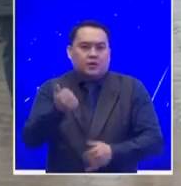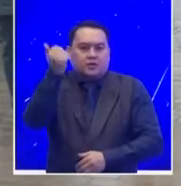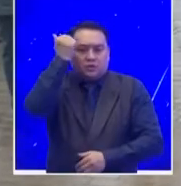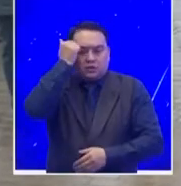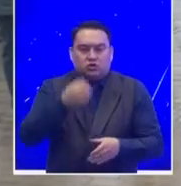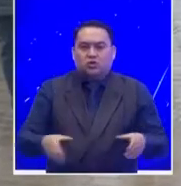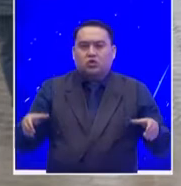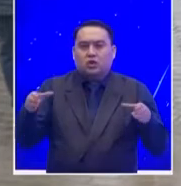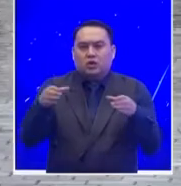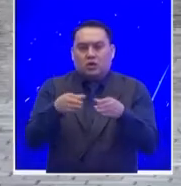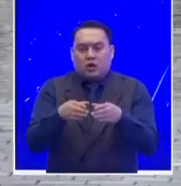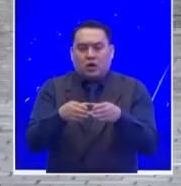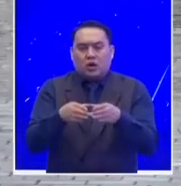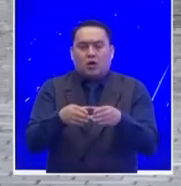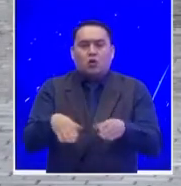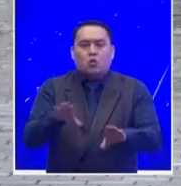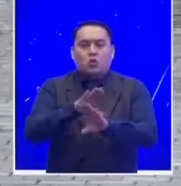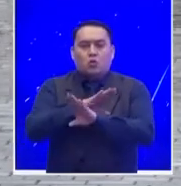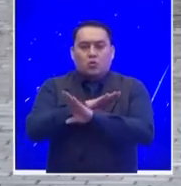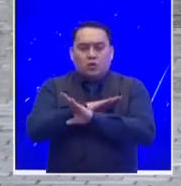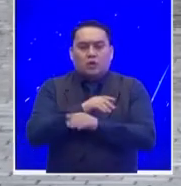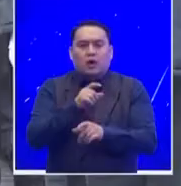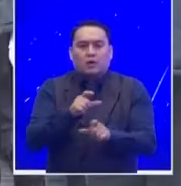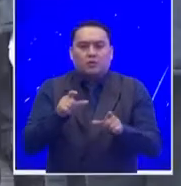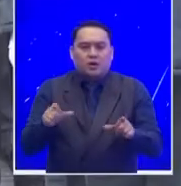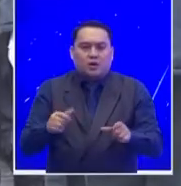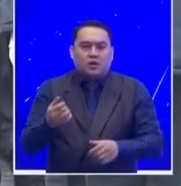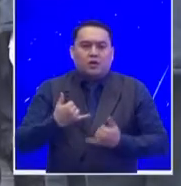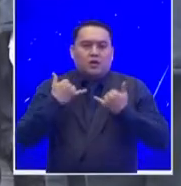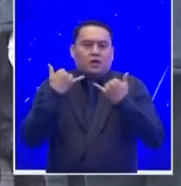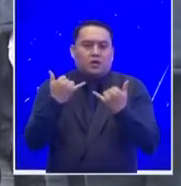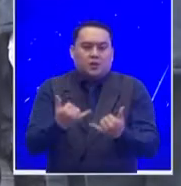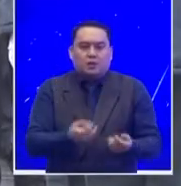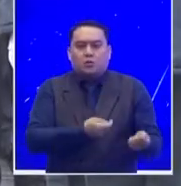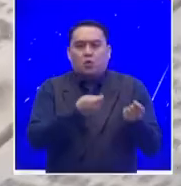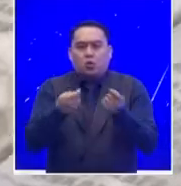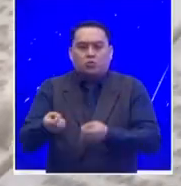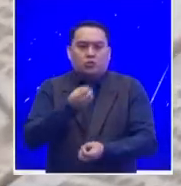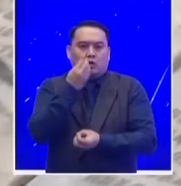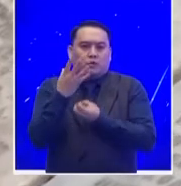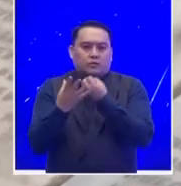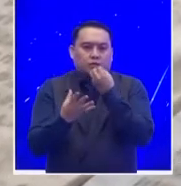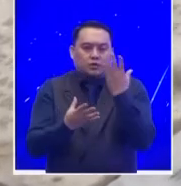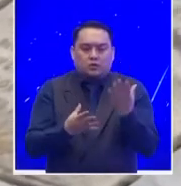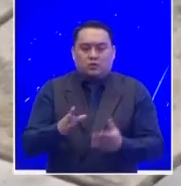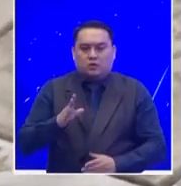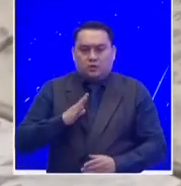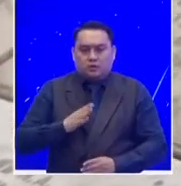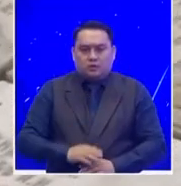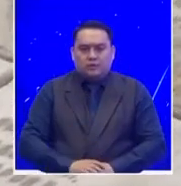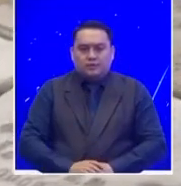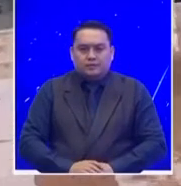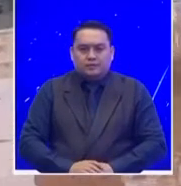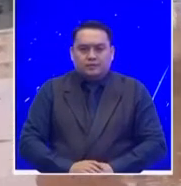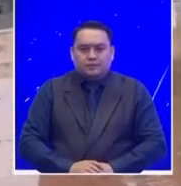ескерткішке жиылды. Отан үшін қан майданда жанын қиған есіл ерлердің ерен ерлігін еске алды. Рухына тағзым етіп, гүл шоқтарын